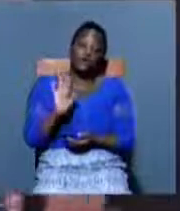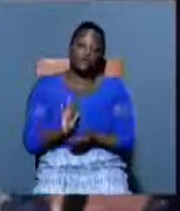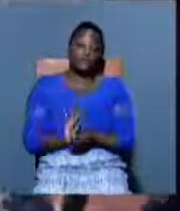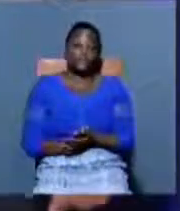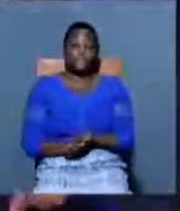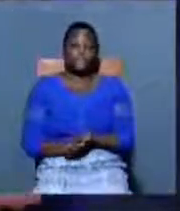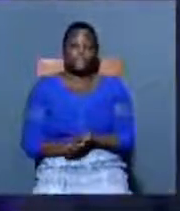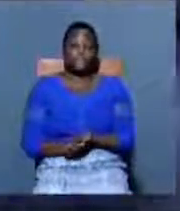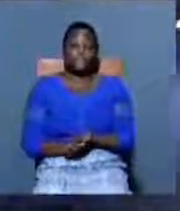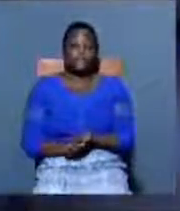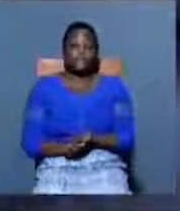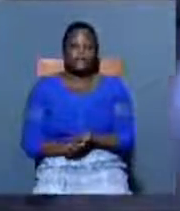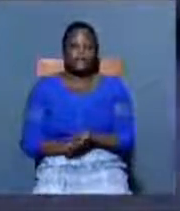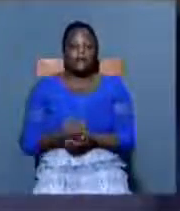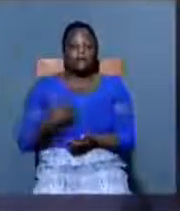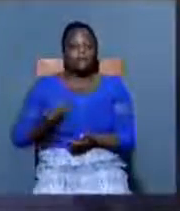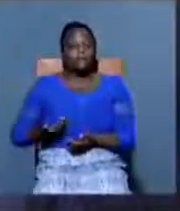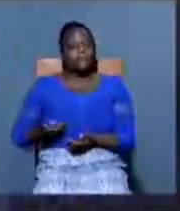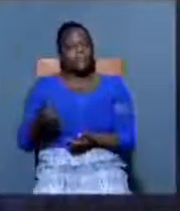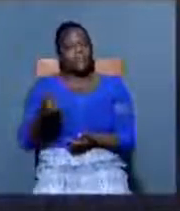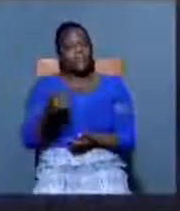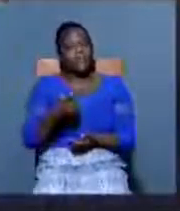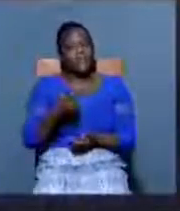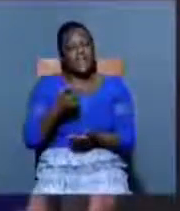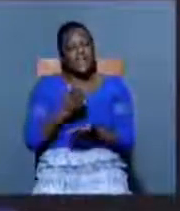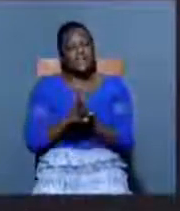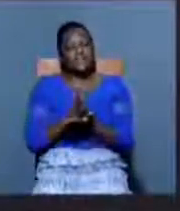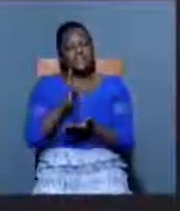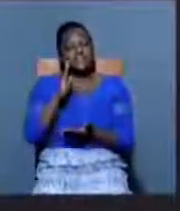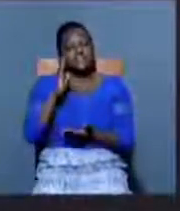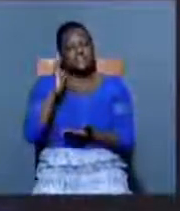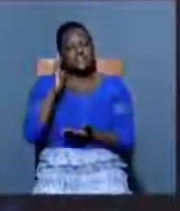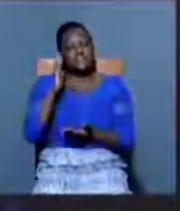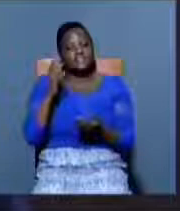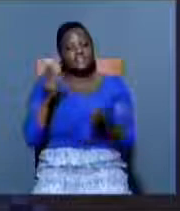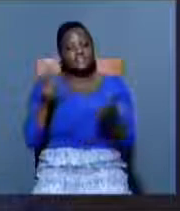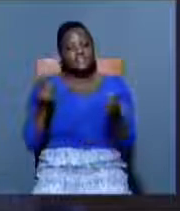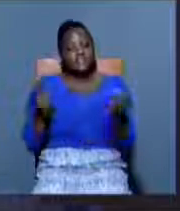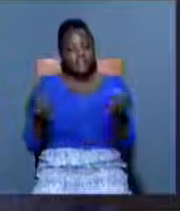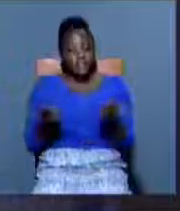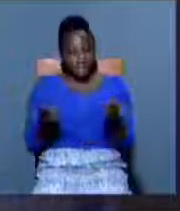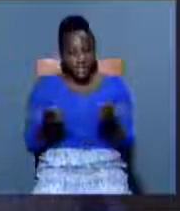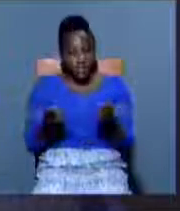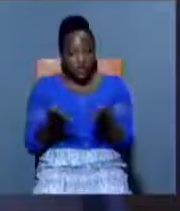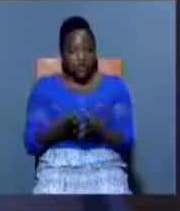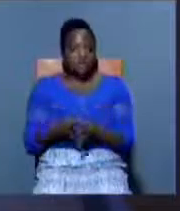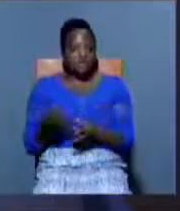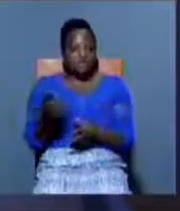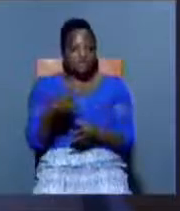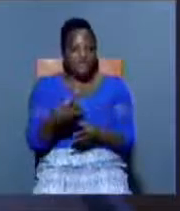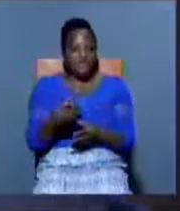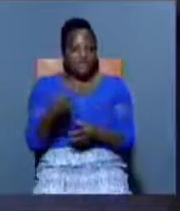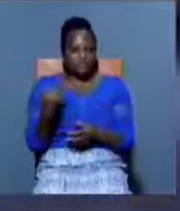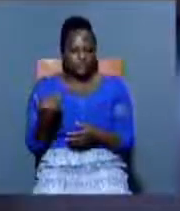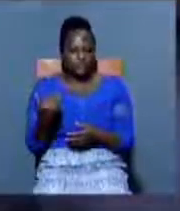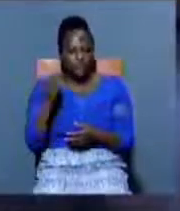Mwanamke anapodai haki sawa, unamdai mwanao haki sawa. Hivi mtoto wako uliomzaa unaweza ukamdai haki sawa?